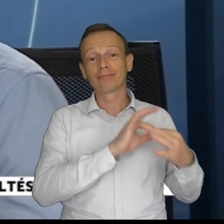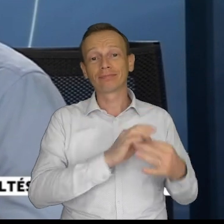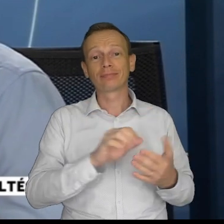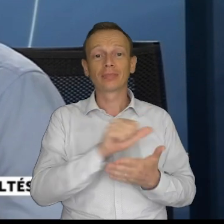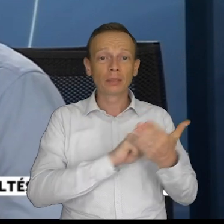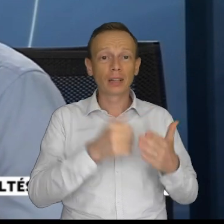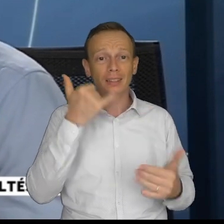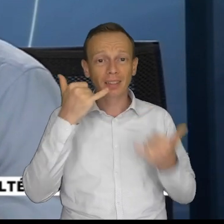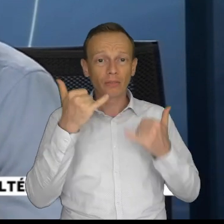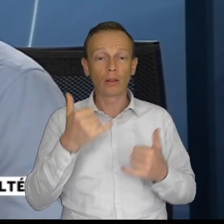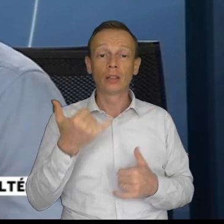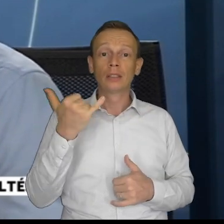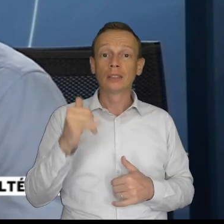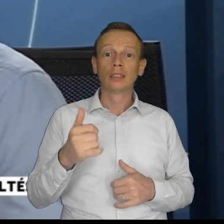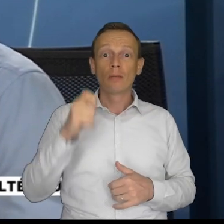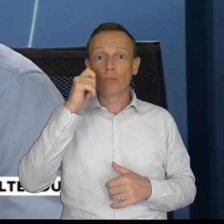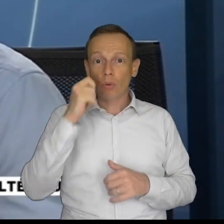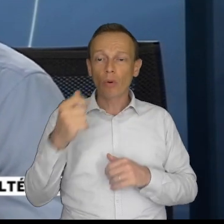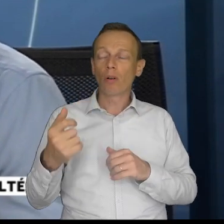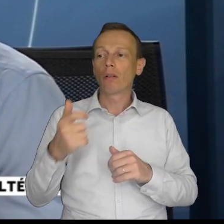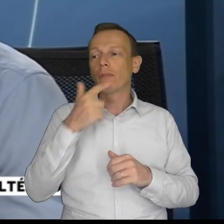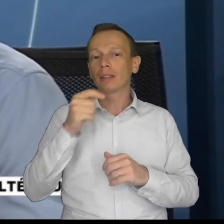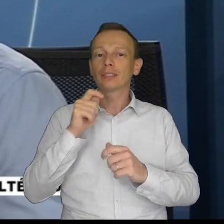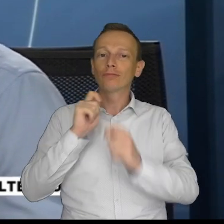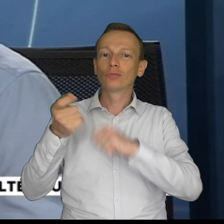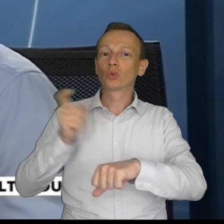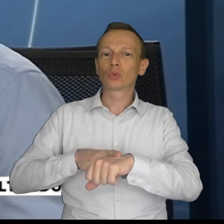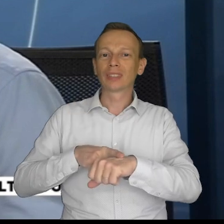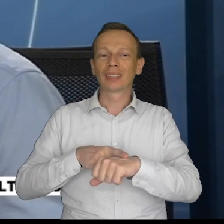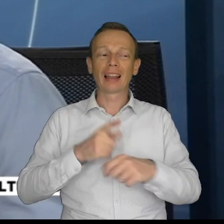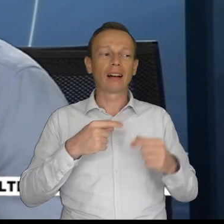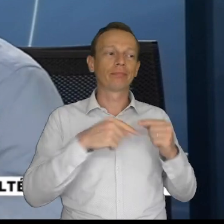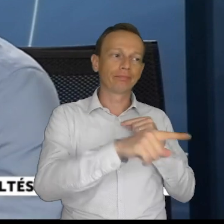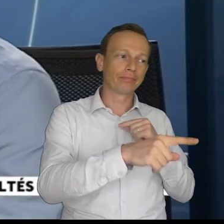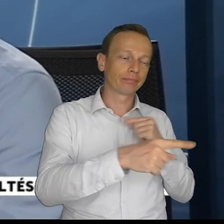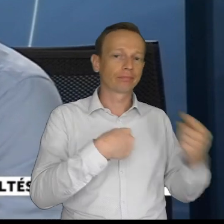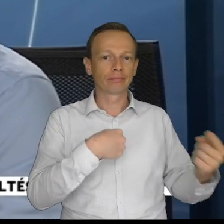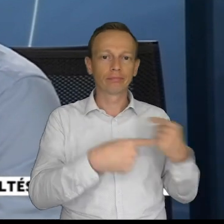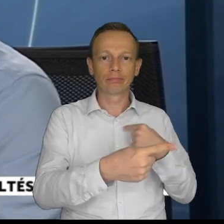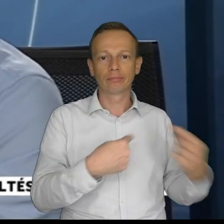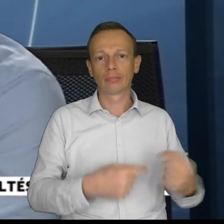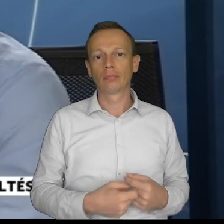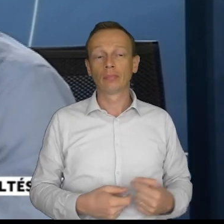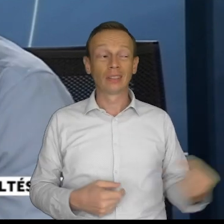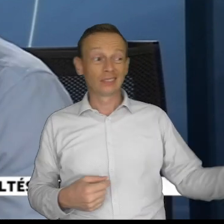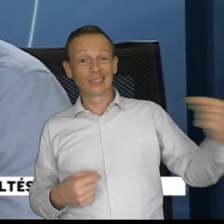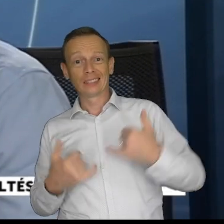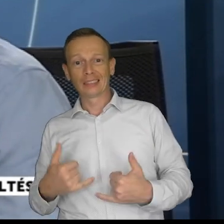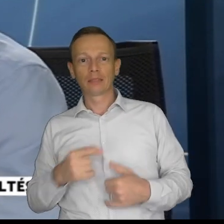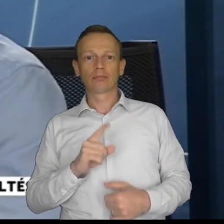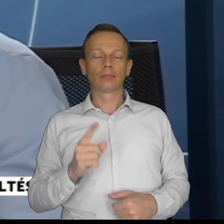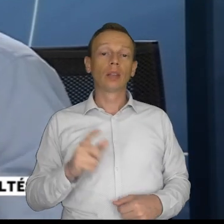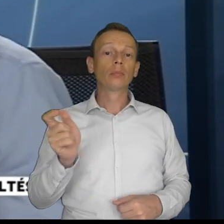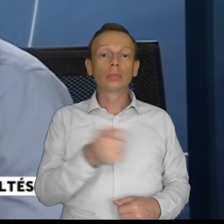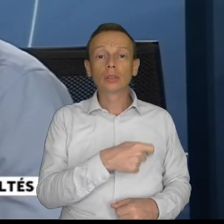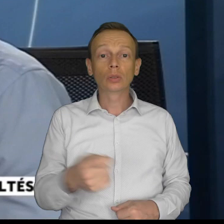téléphone. Ce n'est pas aussi réactif que du virtuel. On est obligé de faire des échanges, mais le prestataire n'est pas obligé de venir ici.